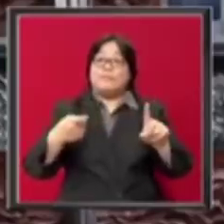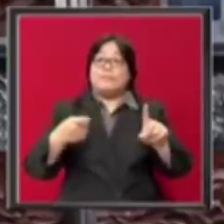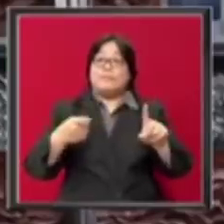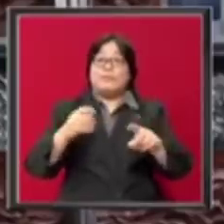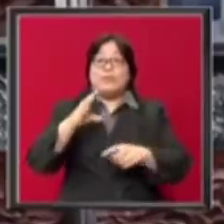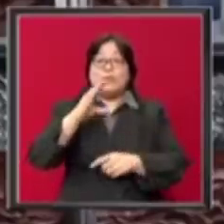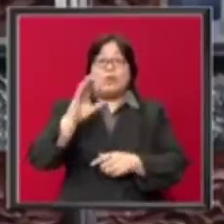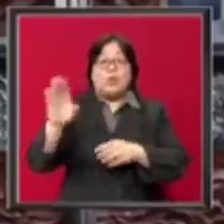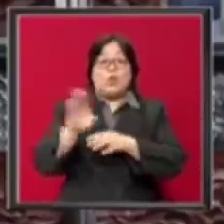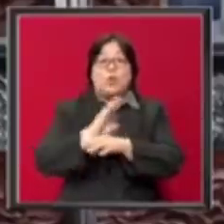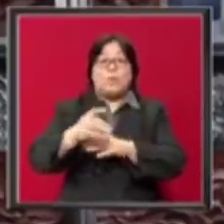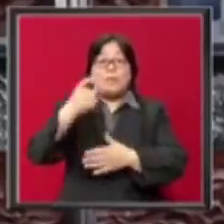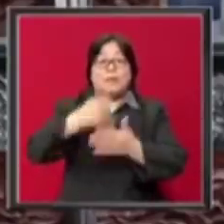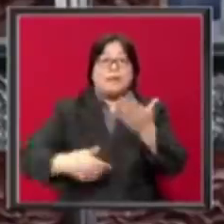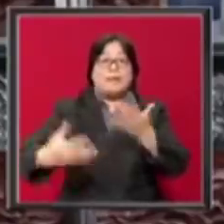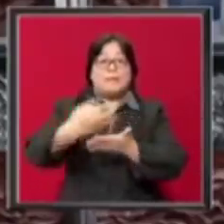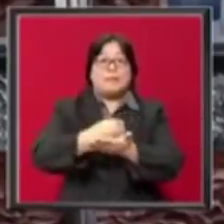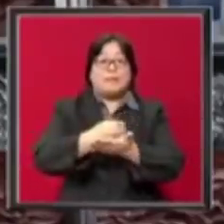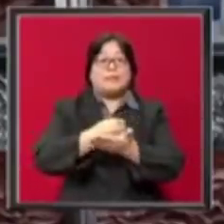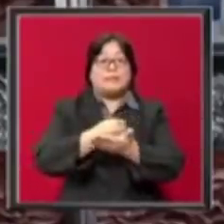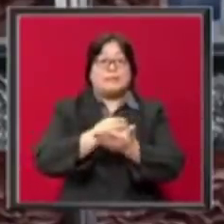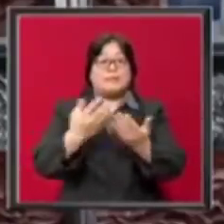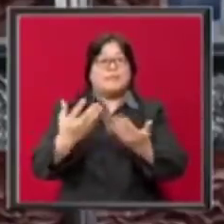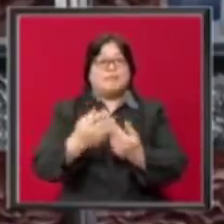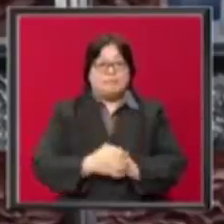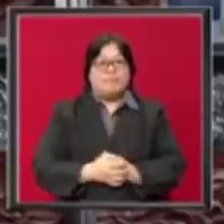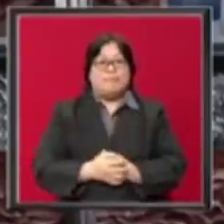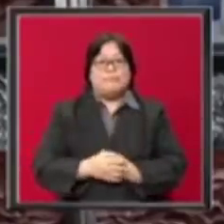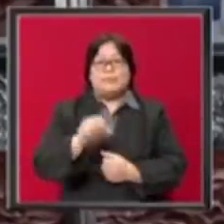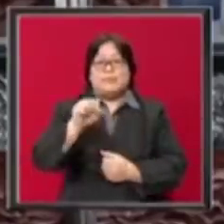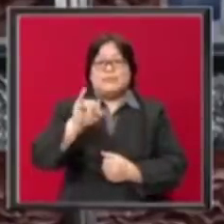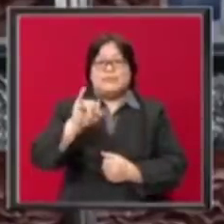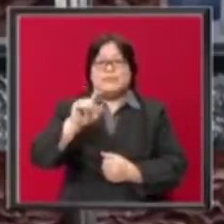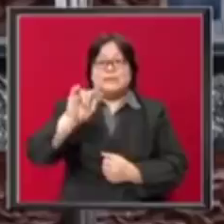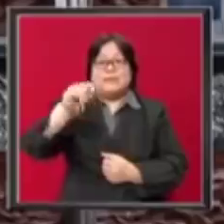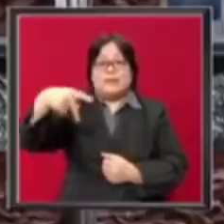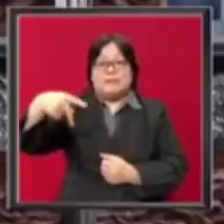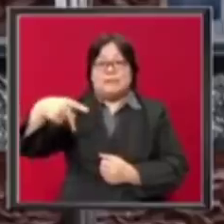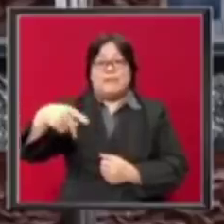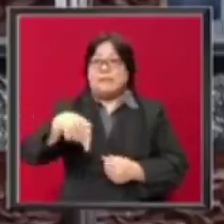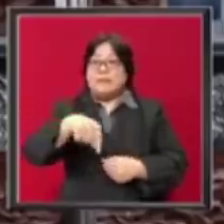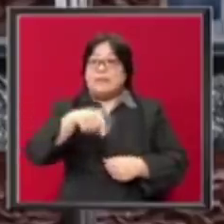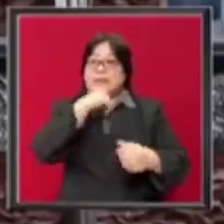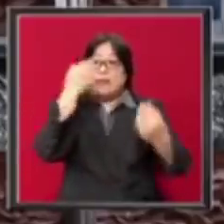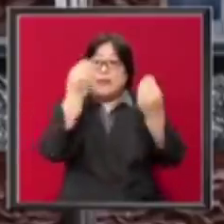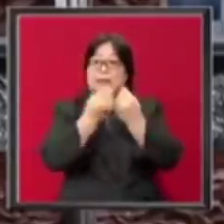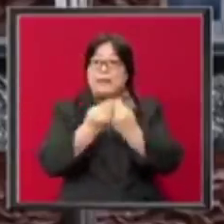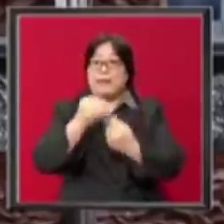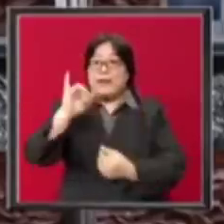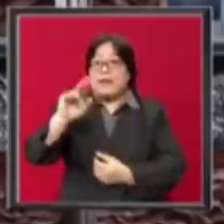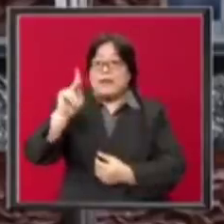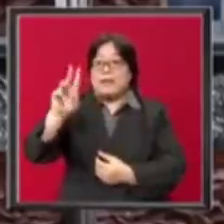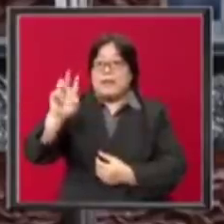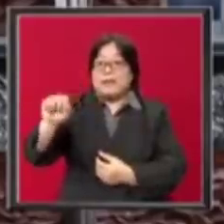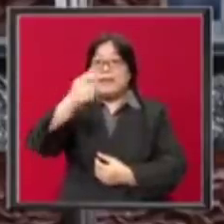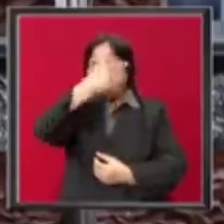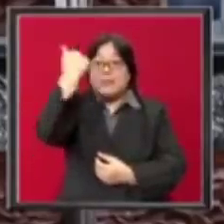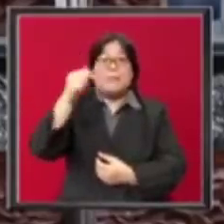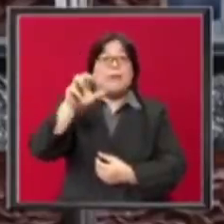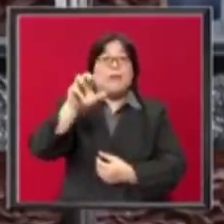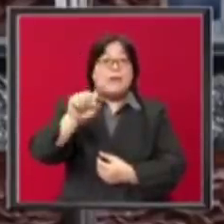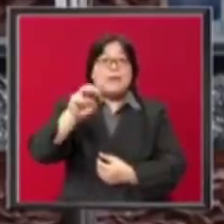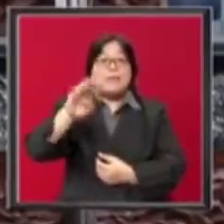corporate income tax collection, ya, SITA. Ini tak kira IKS. Kerana SME ini